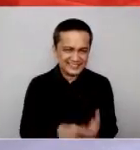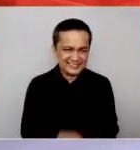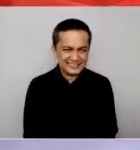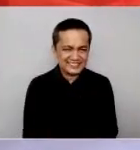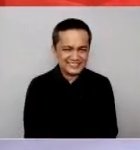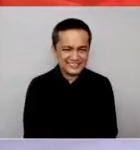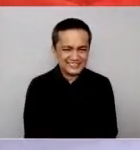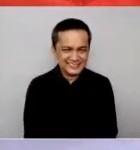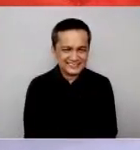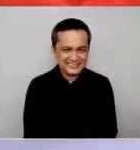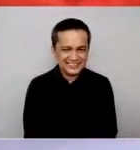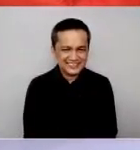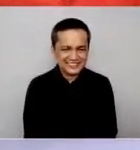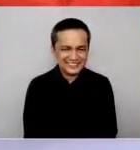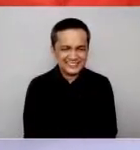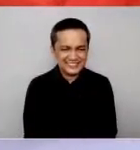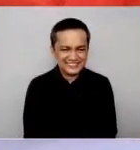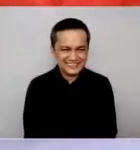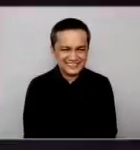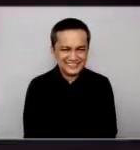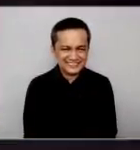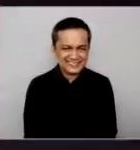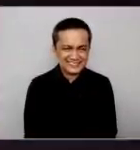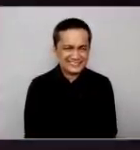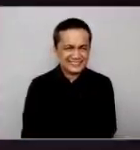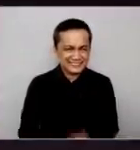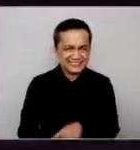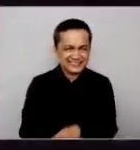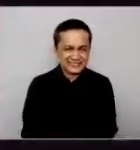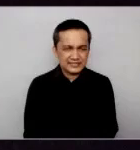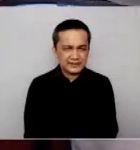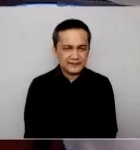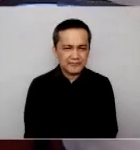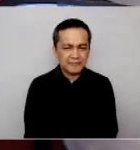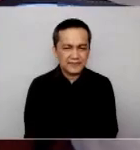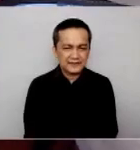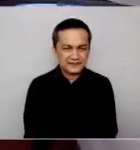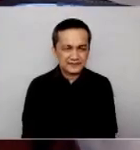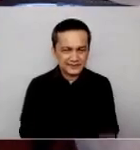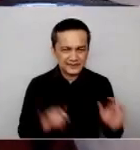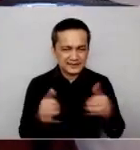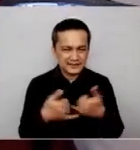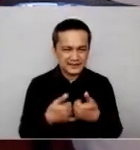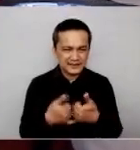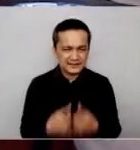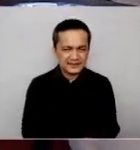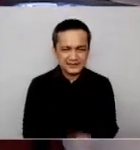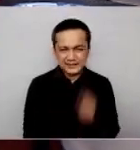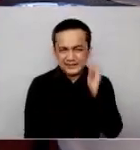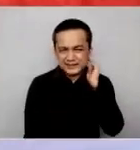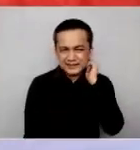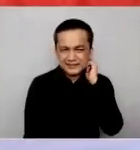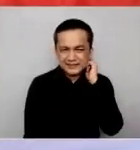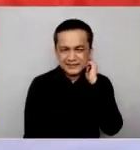namin. Ay, paano ba yung timer? Kaya may timer. Okay, game. Diba? Buksan po mo yung timer.